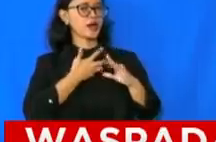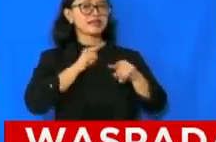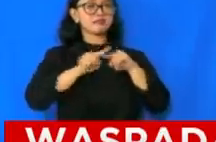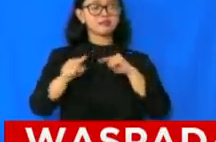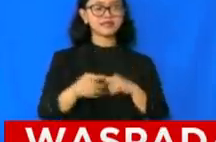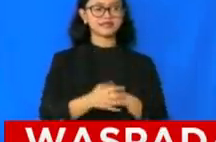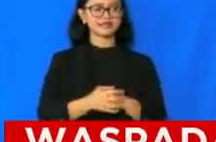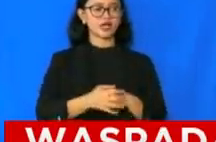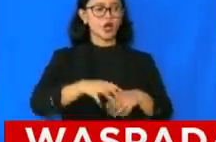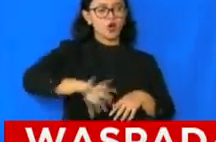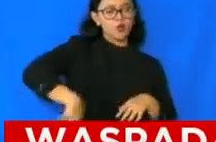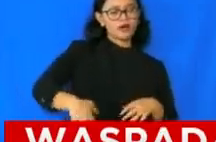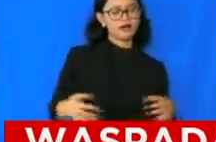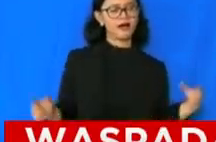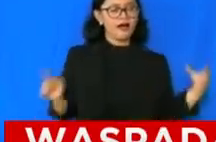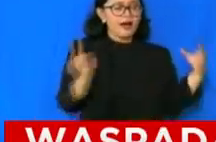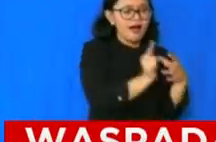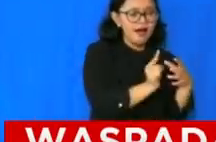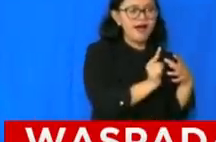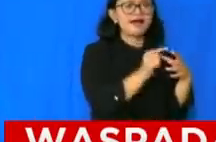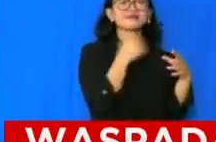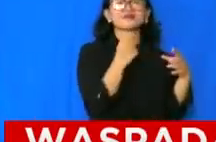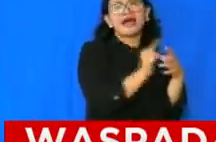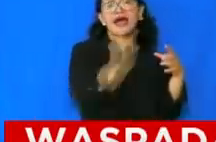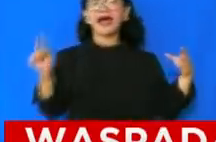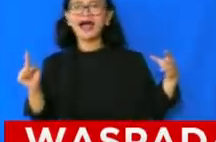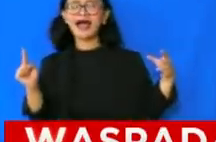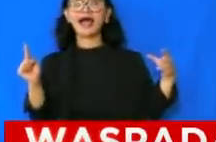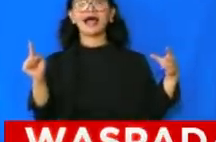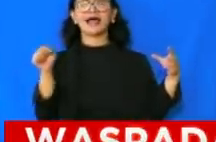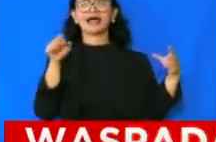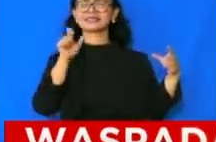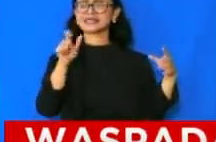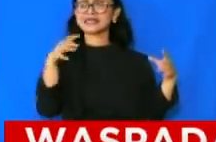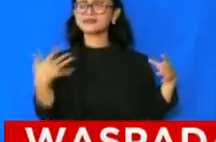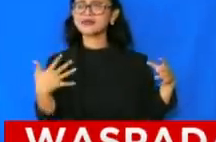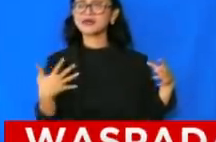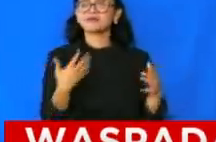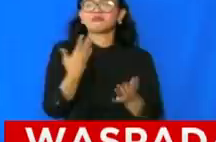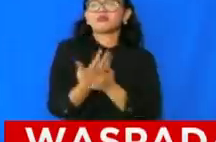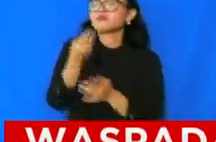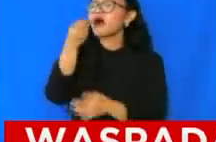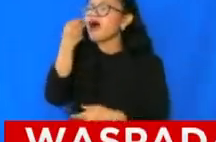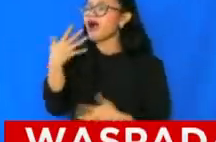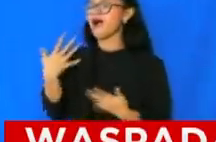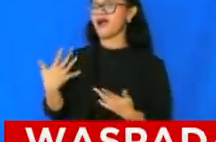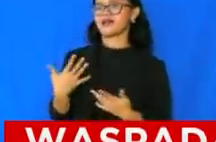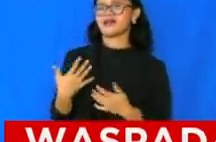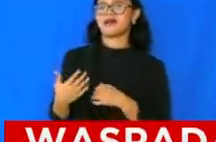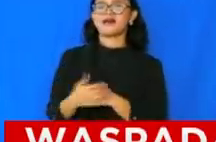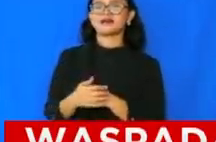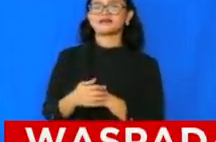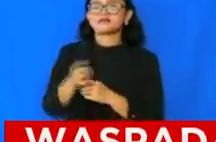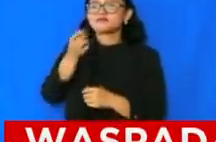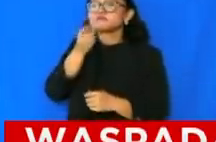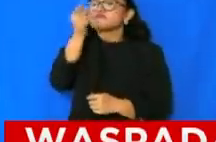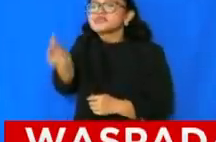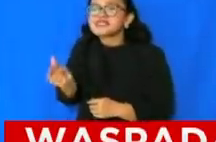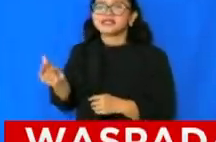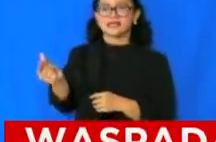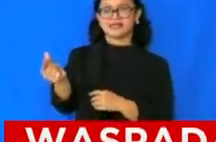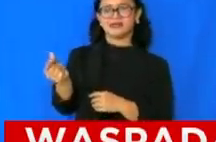tidak berkontak dengan keluarga anggota pegas yang lainnya nah bagaimana misalnya saya minta makan Pak boleh nggak saya go-food misalnya Pak atau